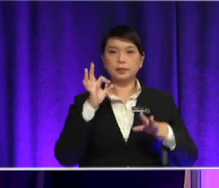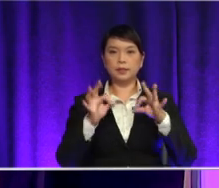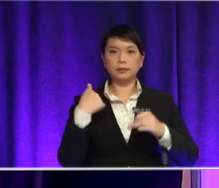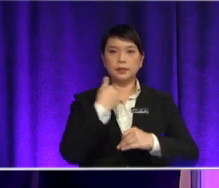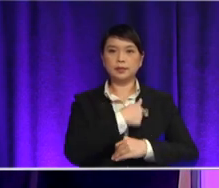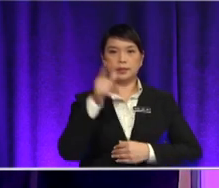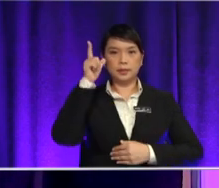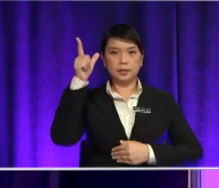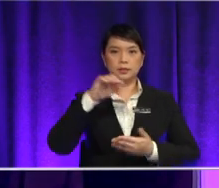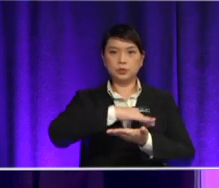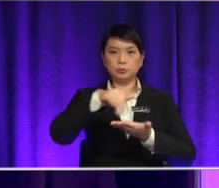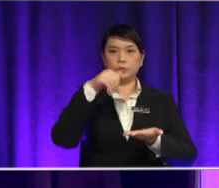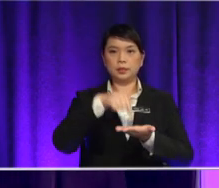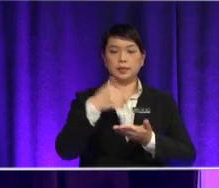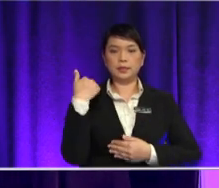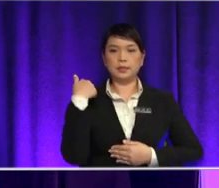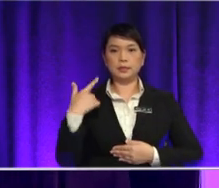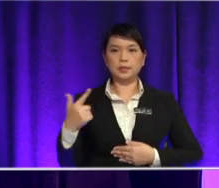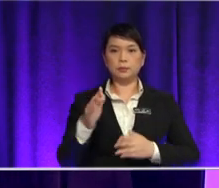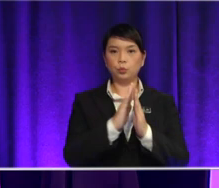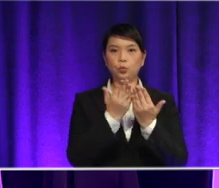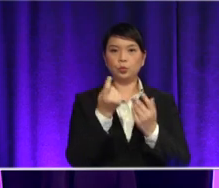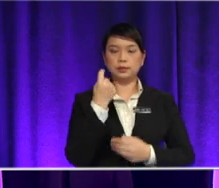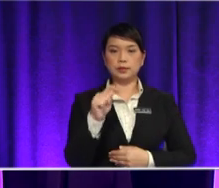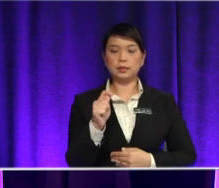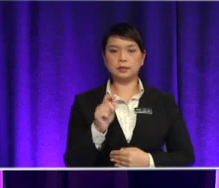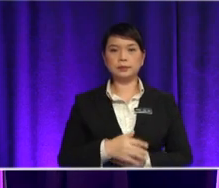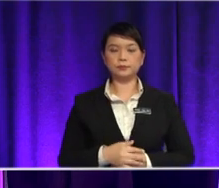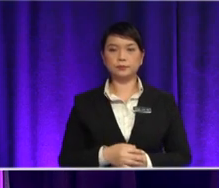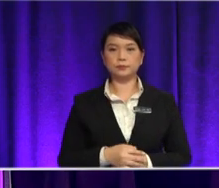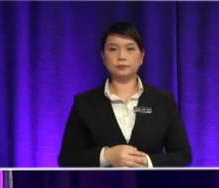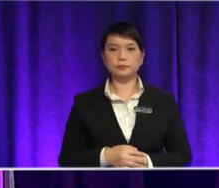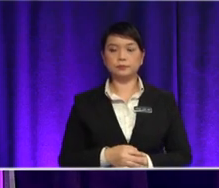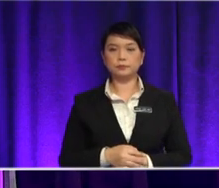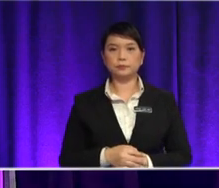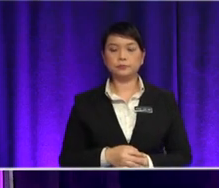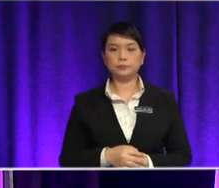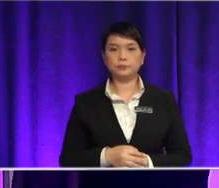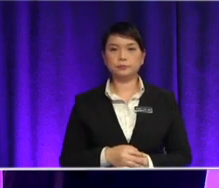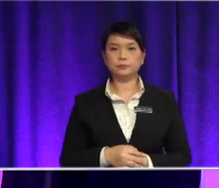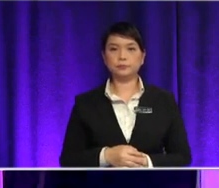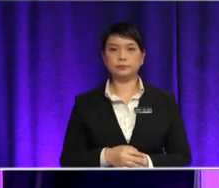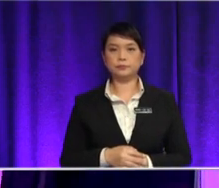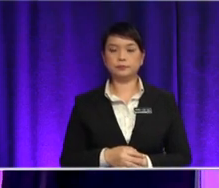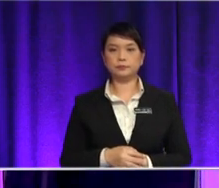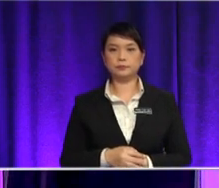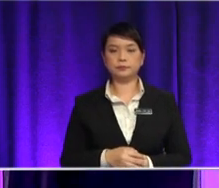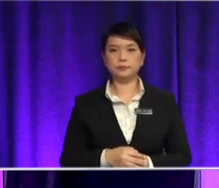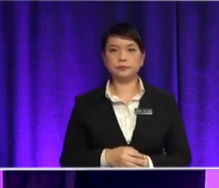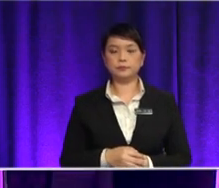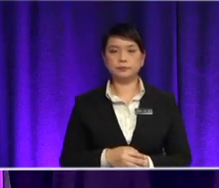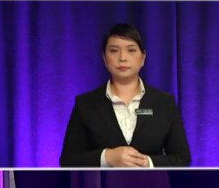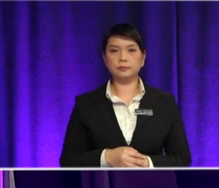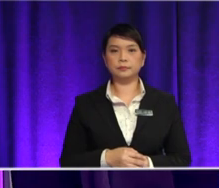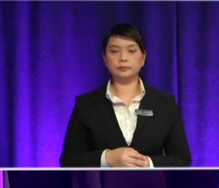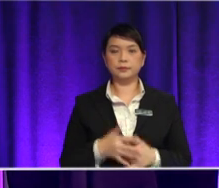lihat, semua ini adalah daripada buku teks. Jadi murid boleh rujuk dalam buku teks tingkatan 5. Baik. Okey. Saya